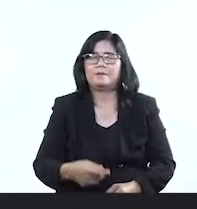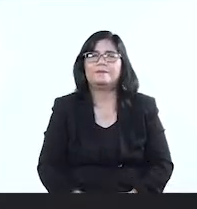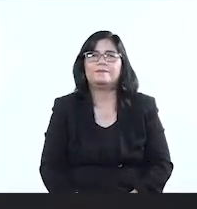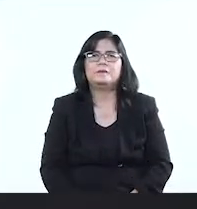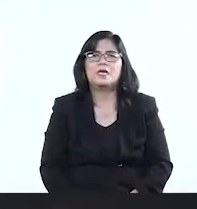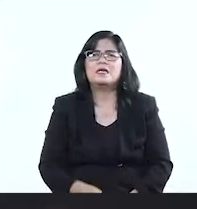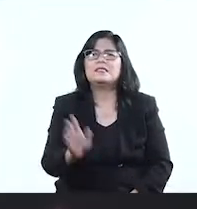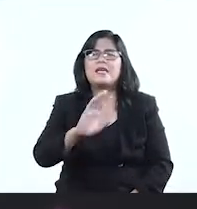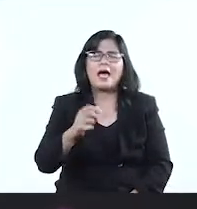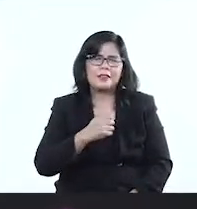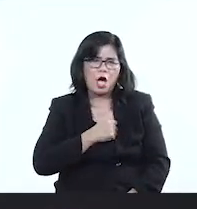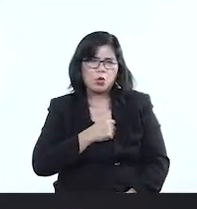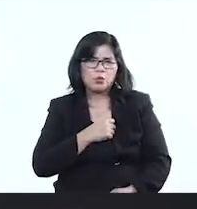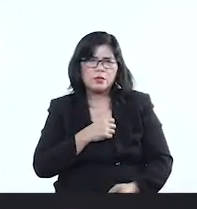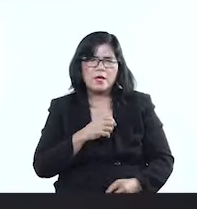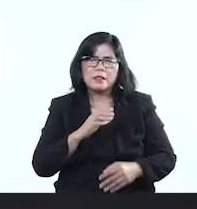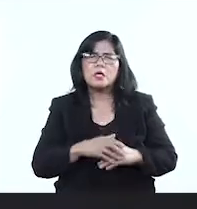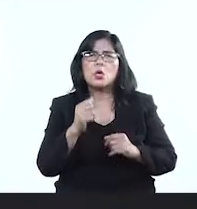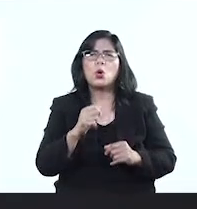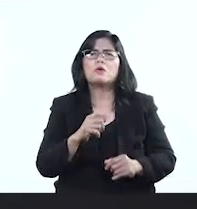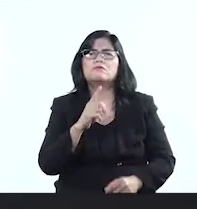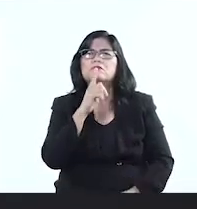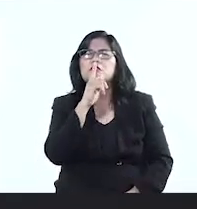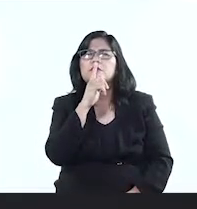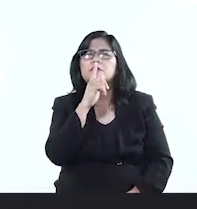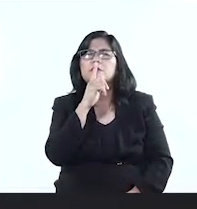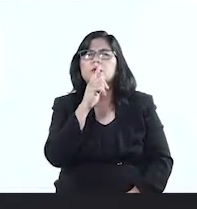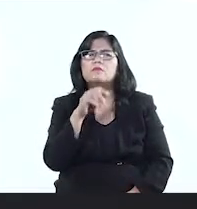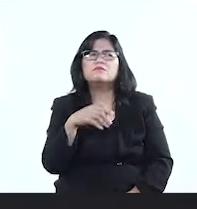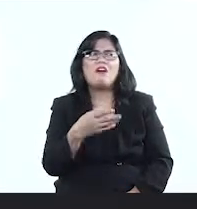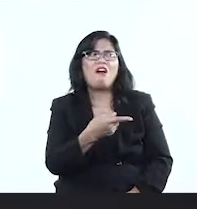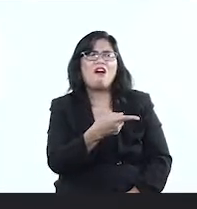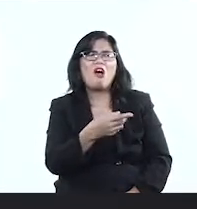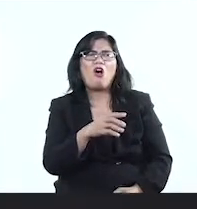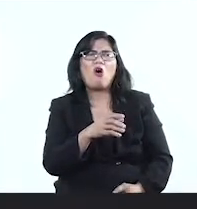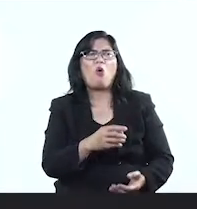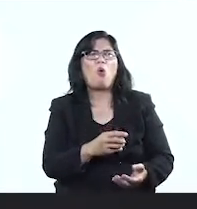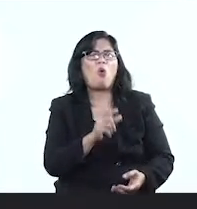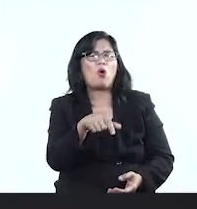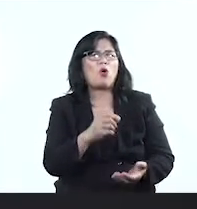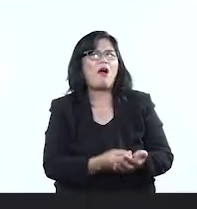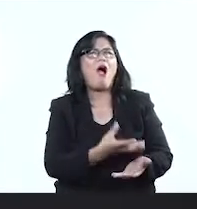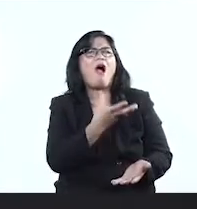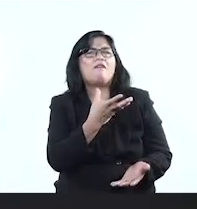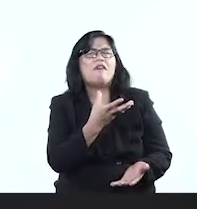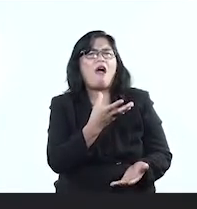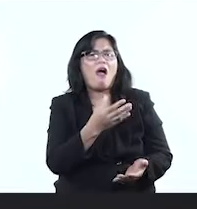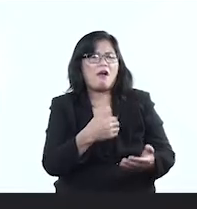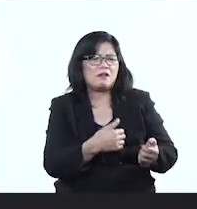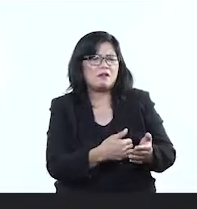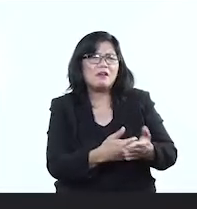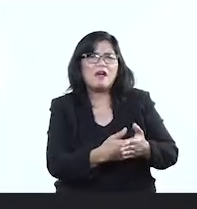Hai janganlah takut menegur mungkin karena dia orang kaya yang mungkin karena dia banyak bantu gereja mungkin karena dekat dengan